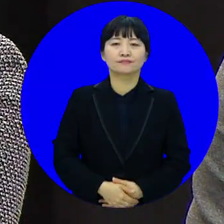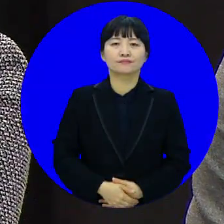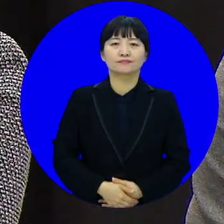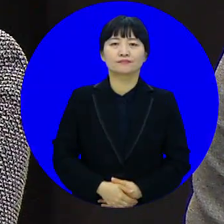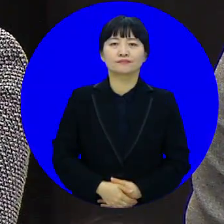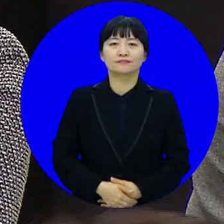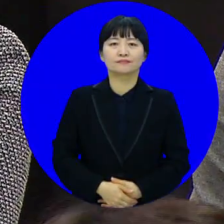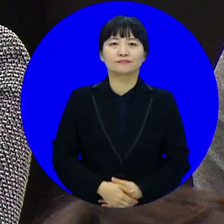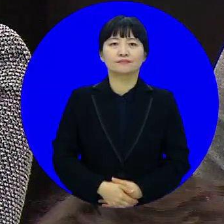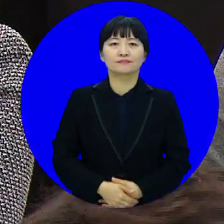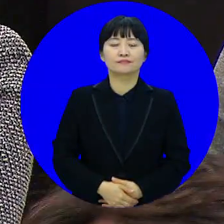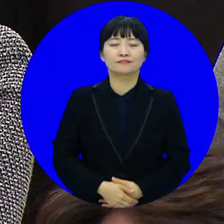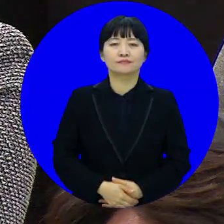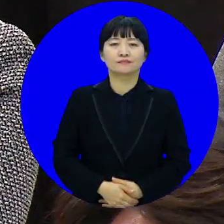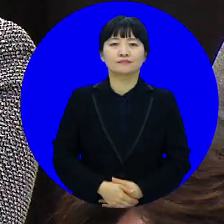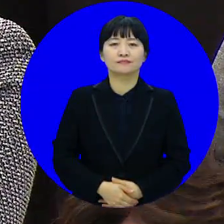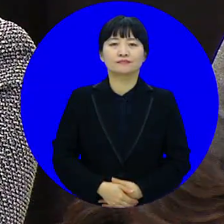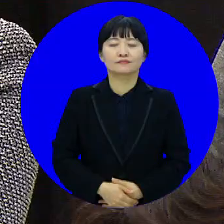아이고.